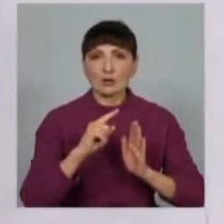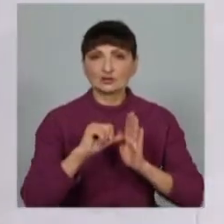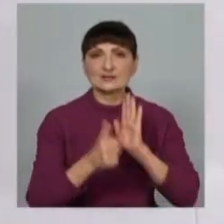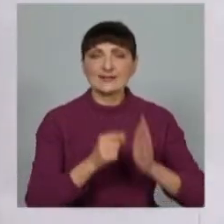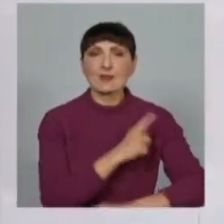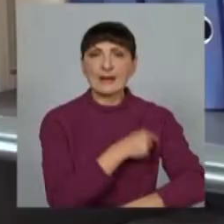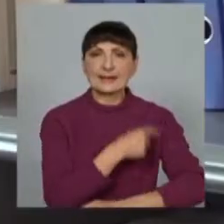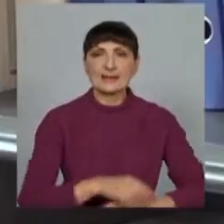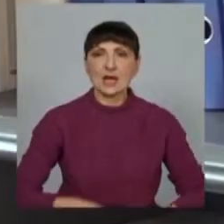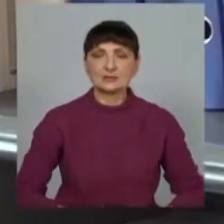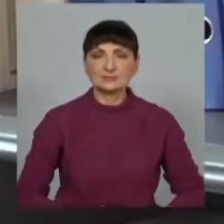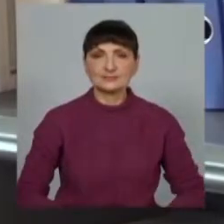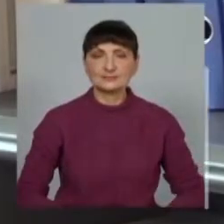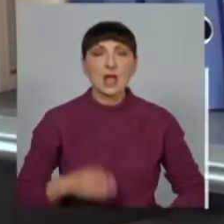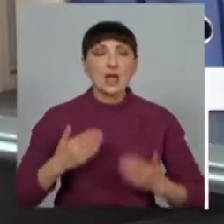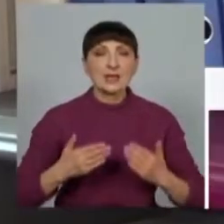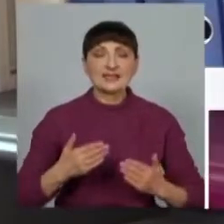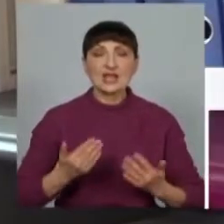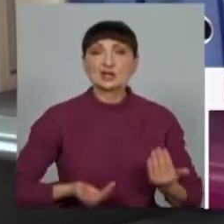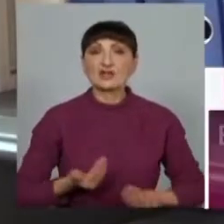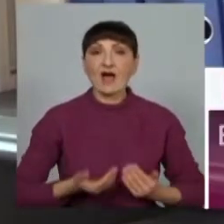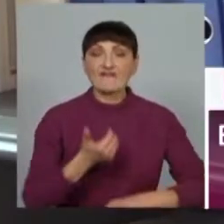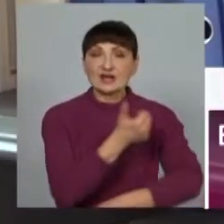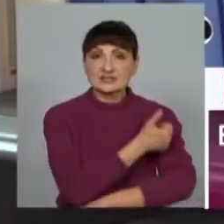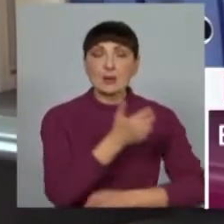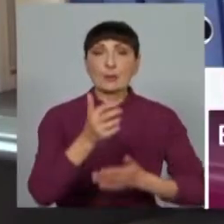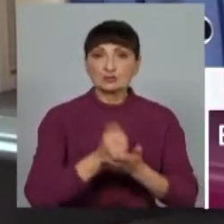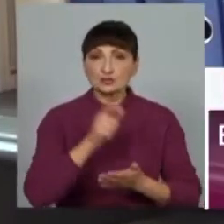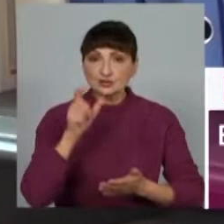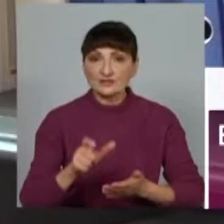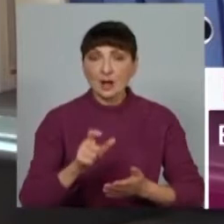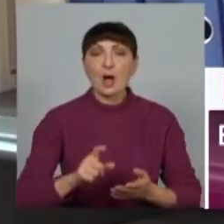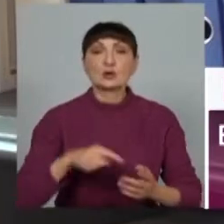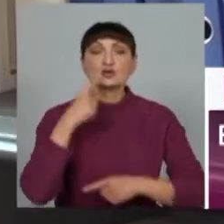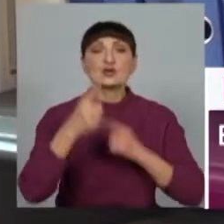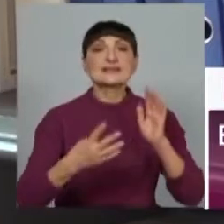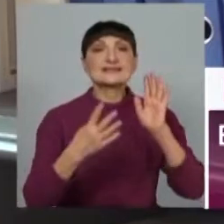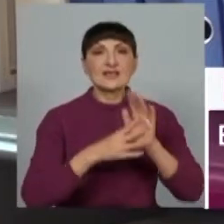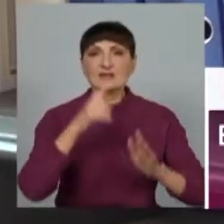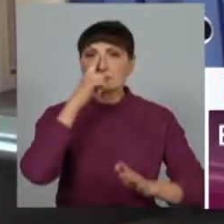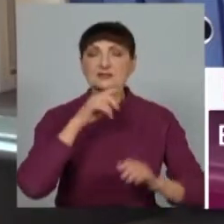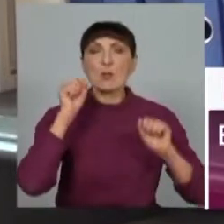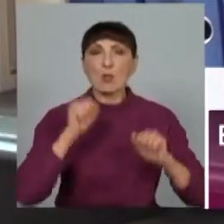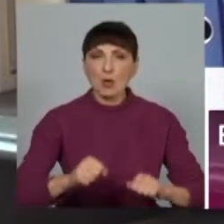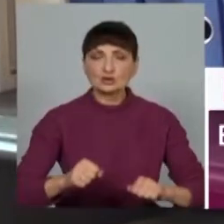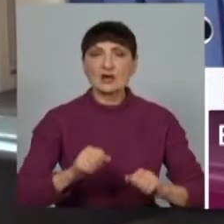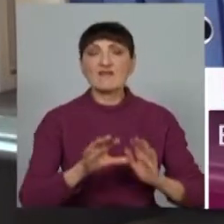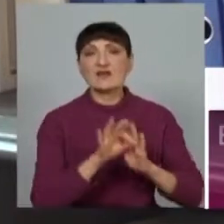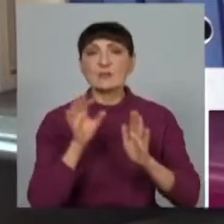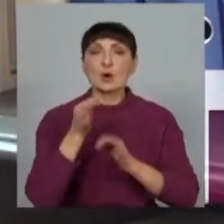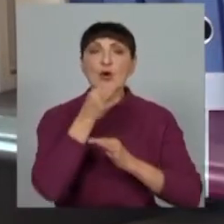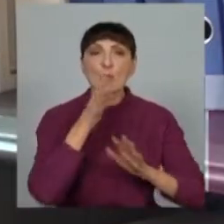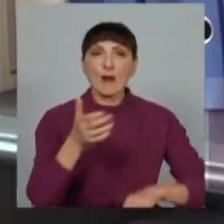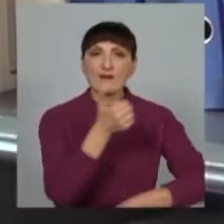поликлиники. Если живые вакцины получил пациент, то он получает через 9 месяцев уже на выбор, и